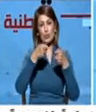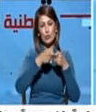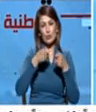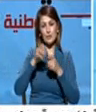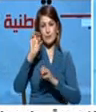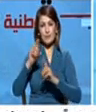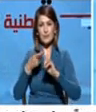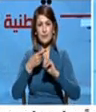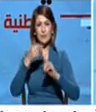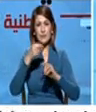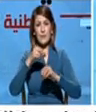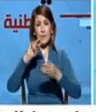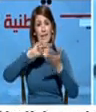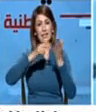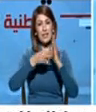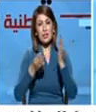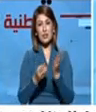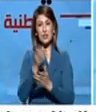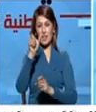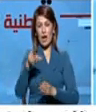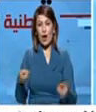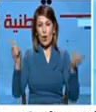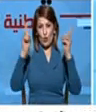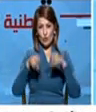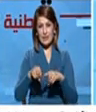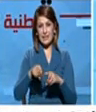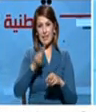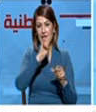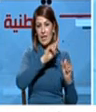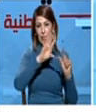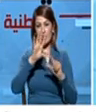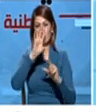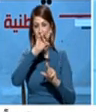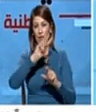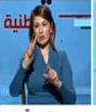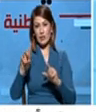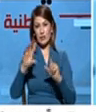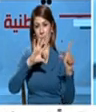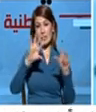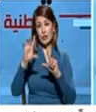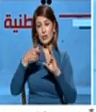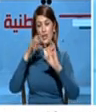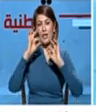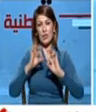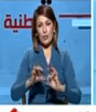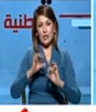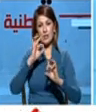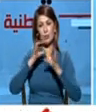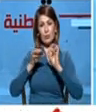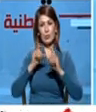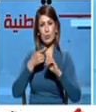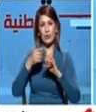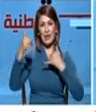وعبر تطبيق اه ثمنطاش 18 اه كذلك اه ال